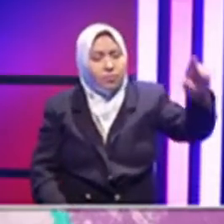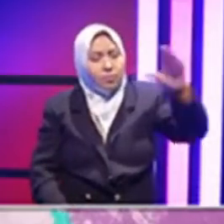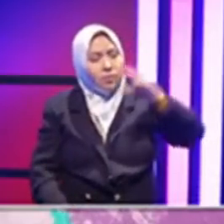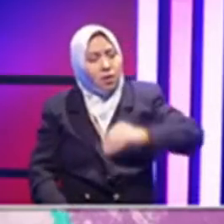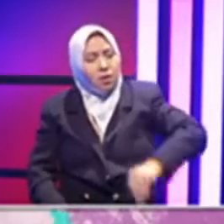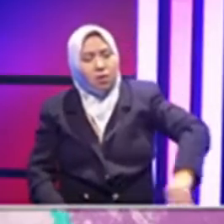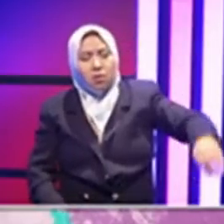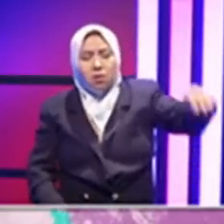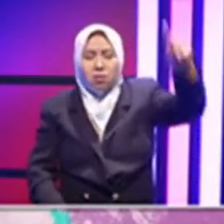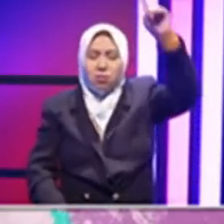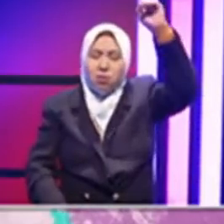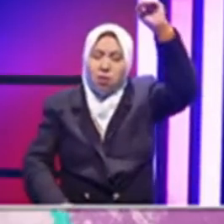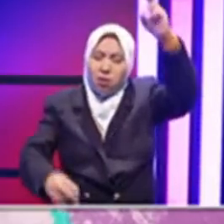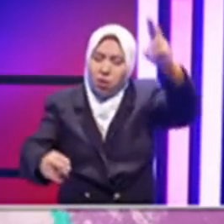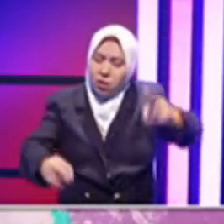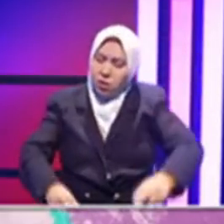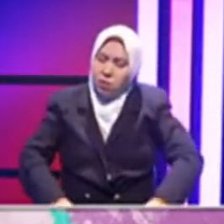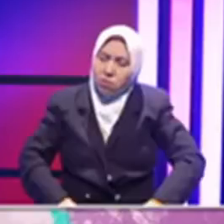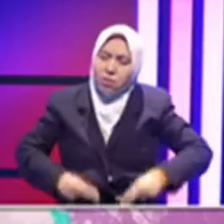بلدة